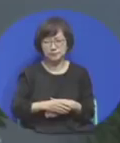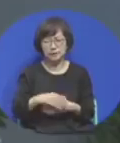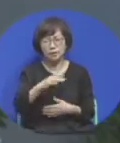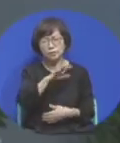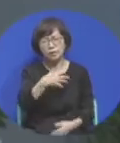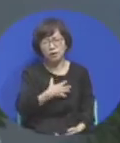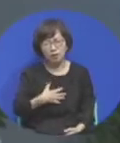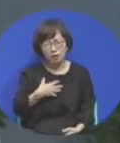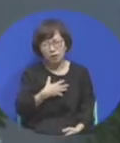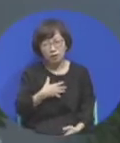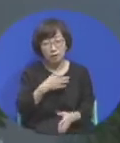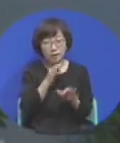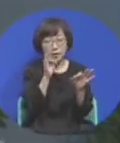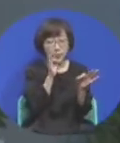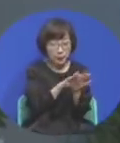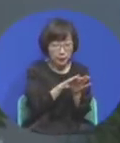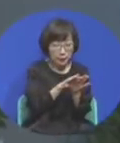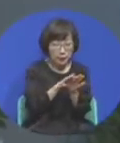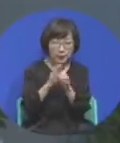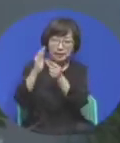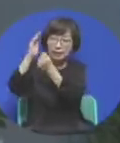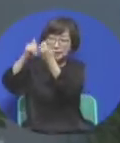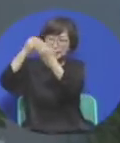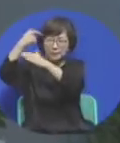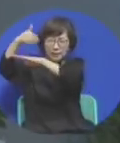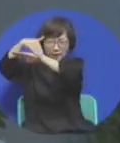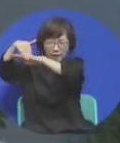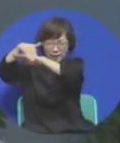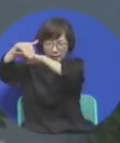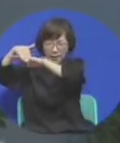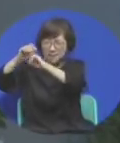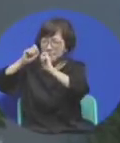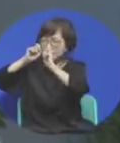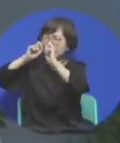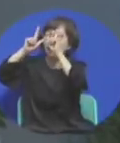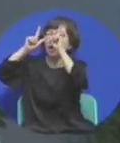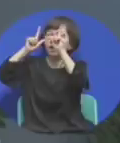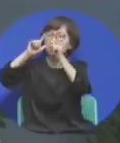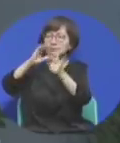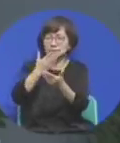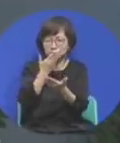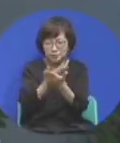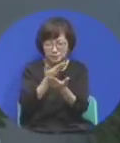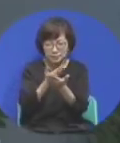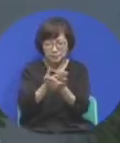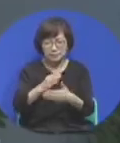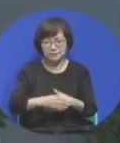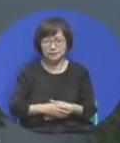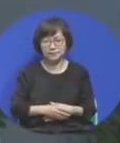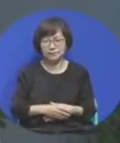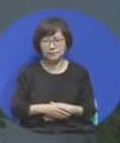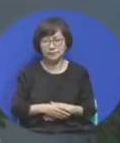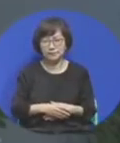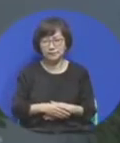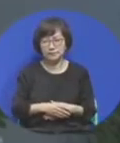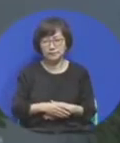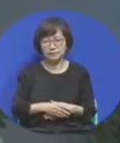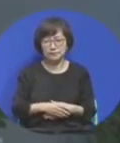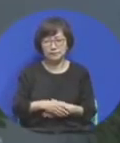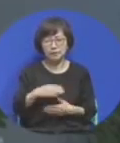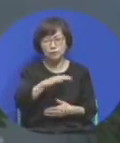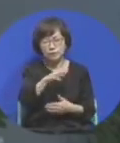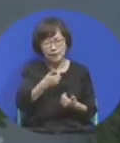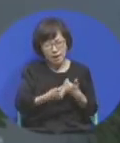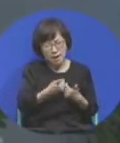우리의 염려는 사라지고 하나님의 계획이 나타나게 해 주옵소서. May our worries subside. May only your plan be revealed.